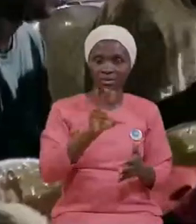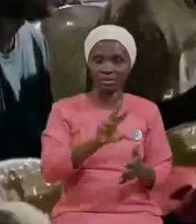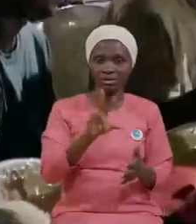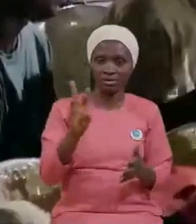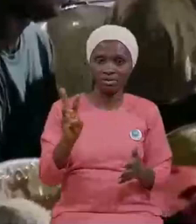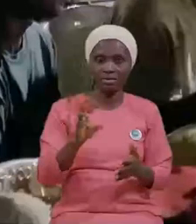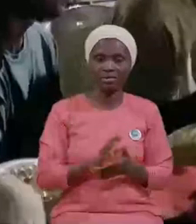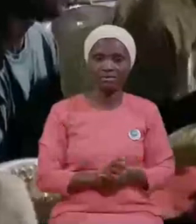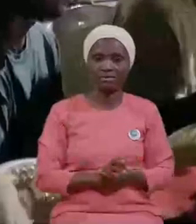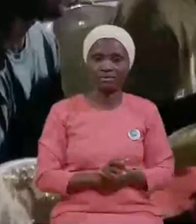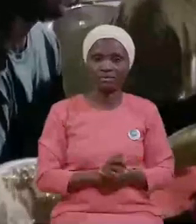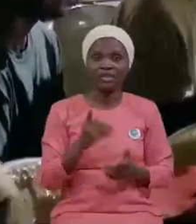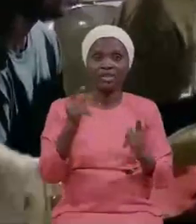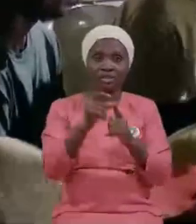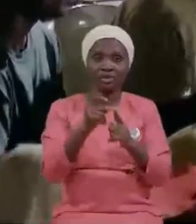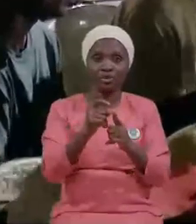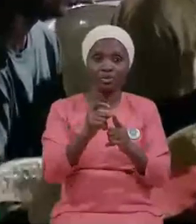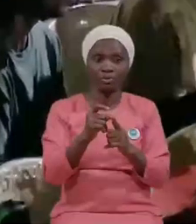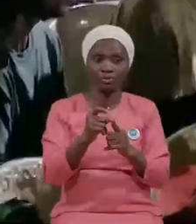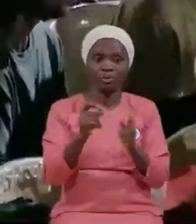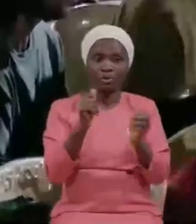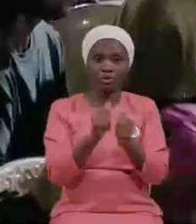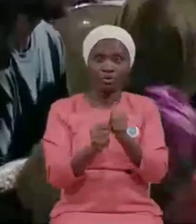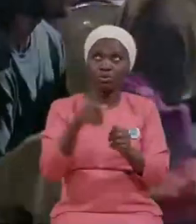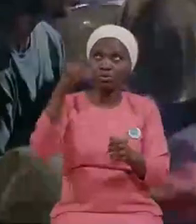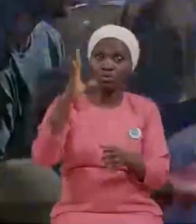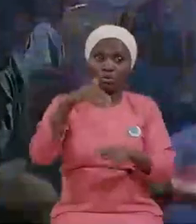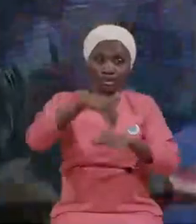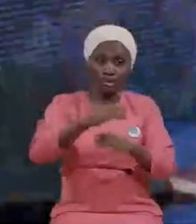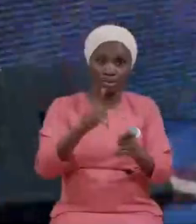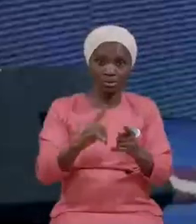La parole que Dieu a envoyée aux enfants d'Israël.